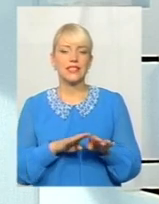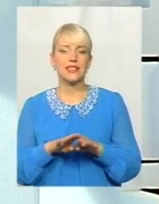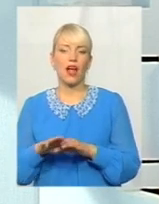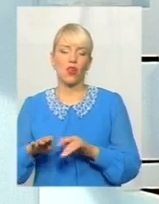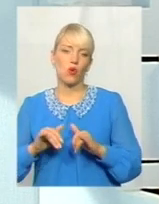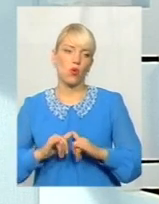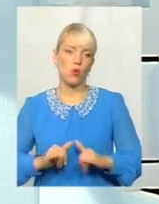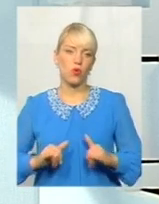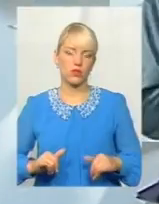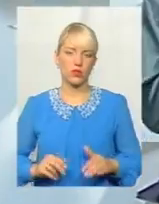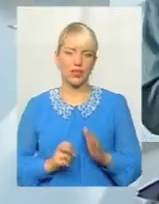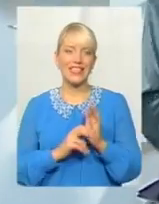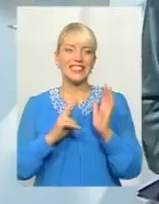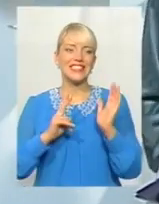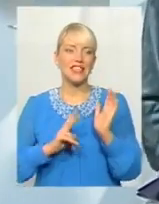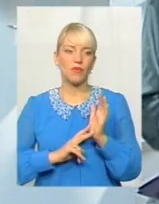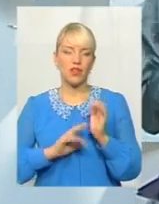Власне,